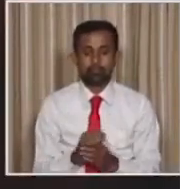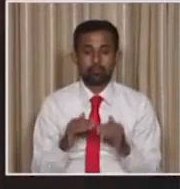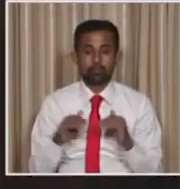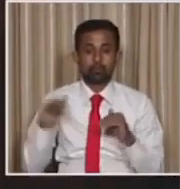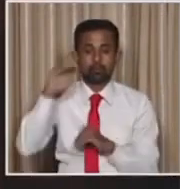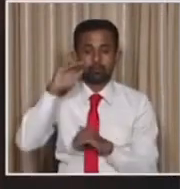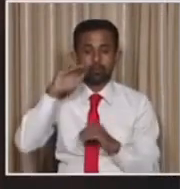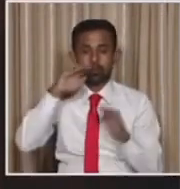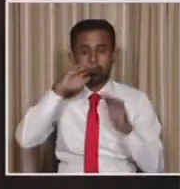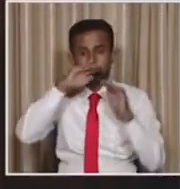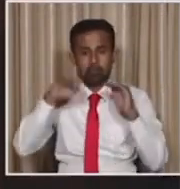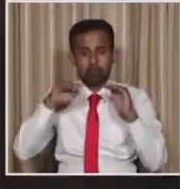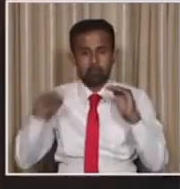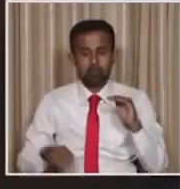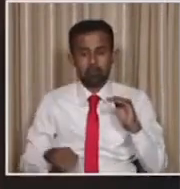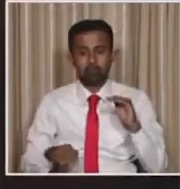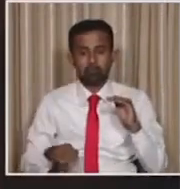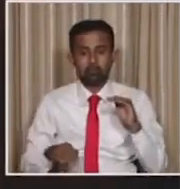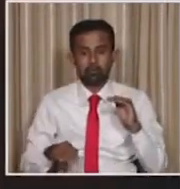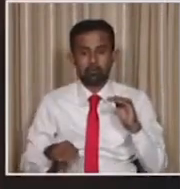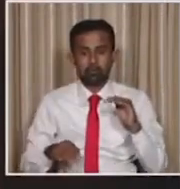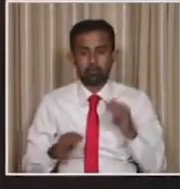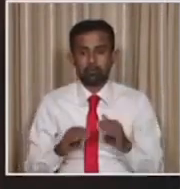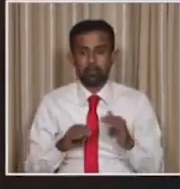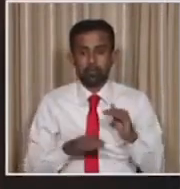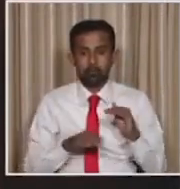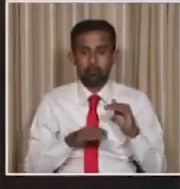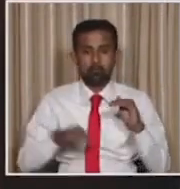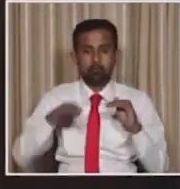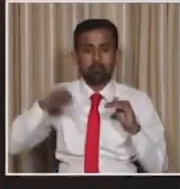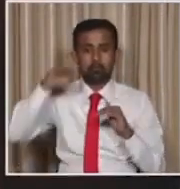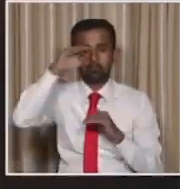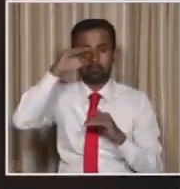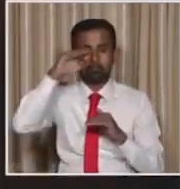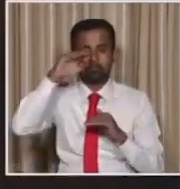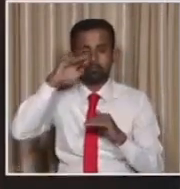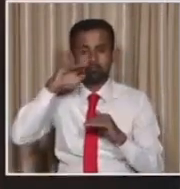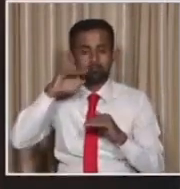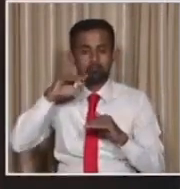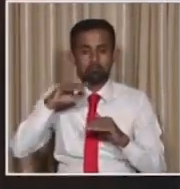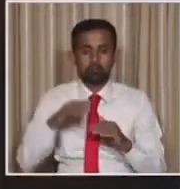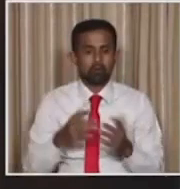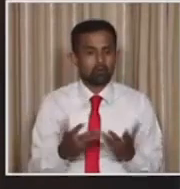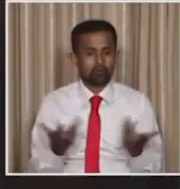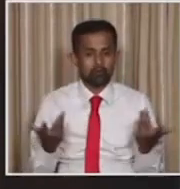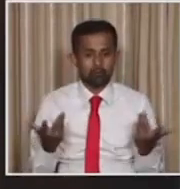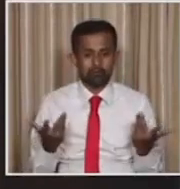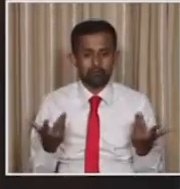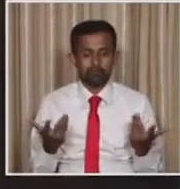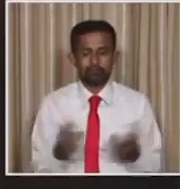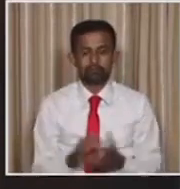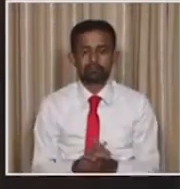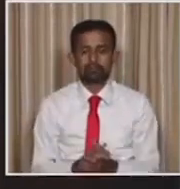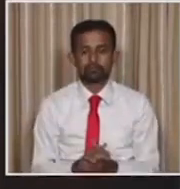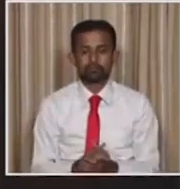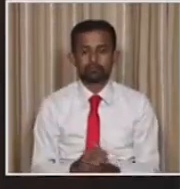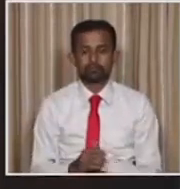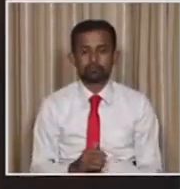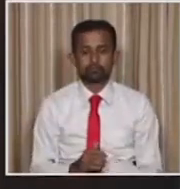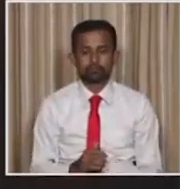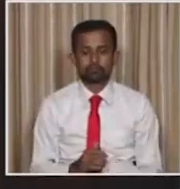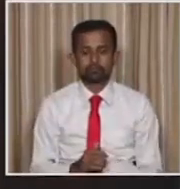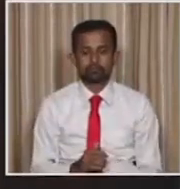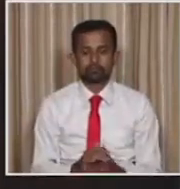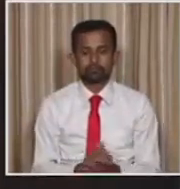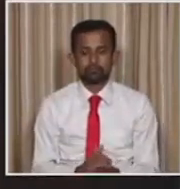ඉහළින් පහළට මිසක්කා පහළින් ඉහළට කියන සම්ප්‍රදාය ඇති වෙලා නැහැ. ඒ නිසා